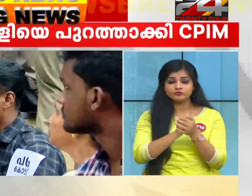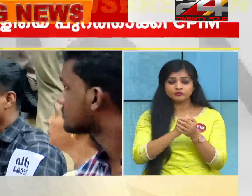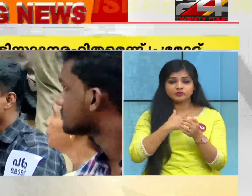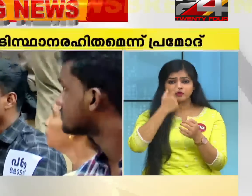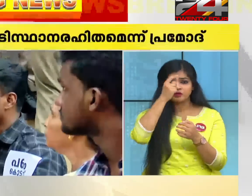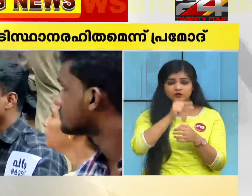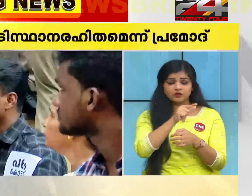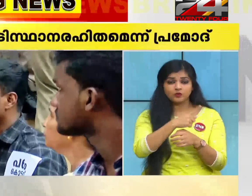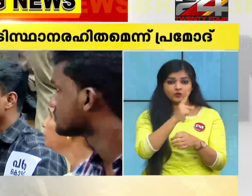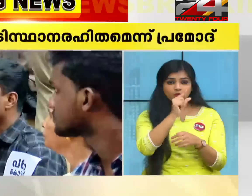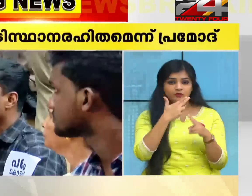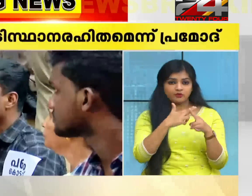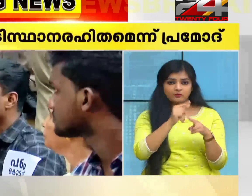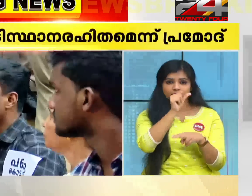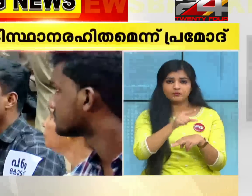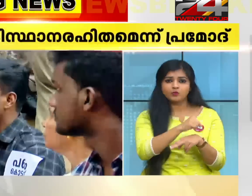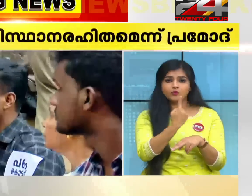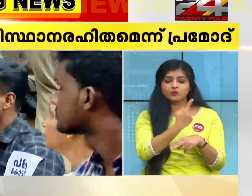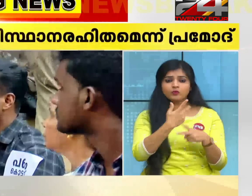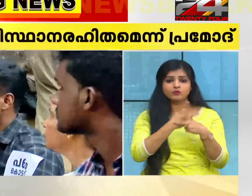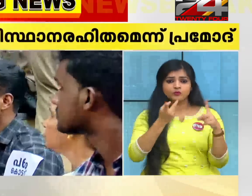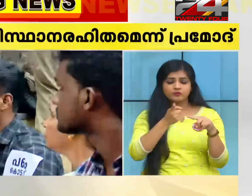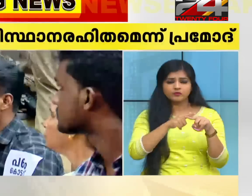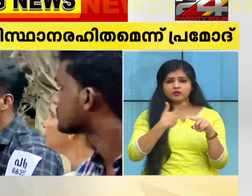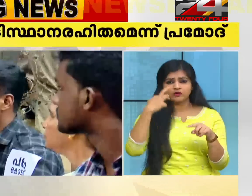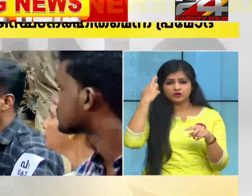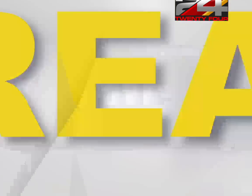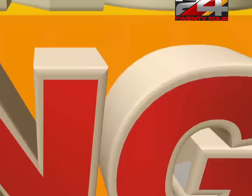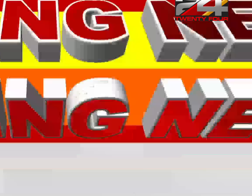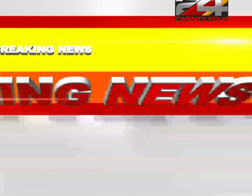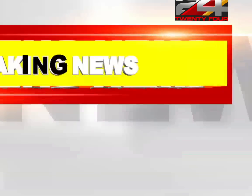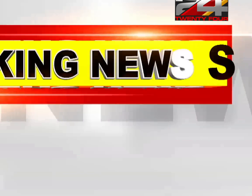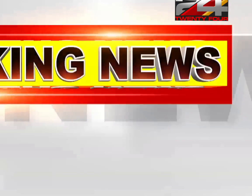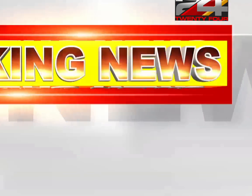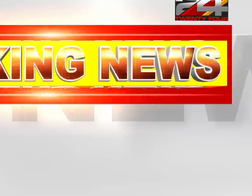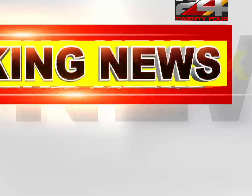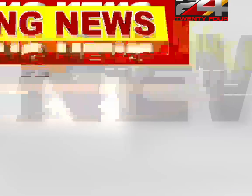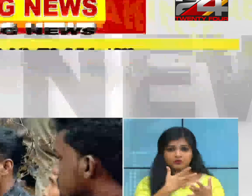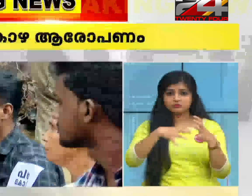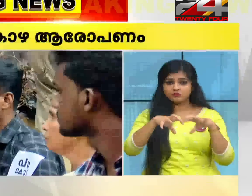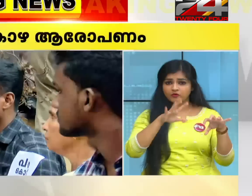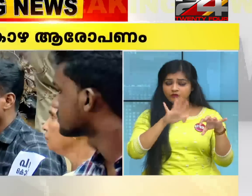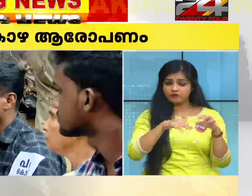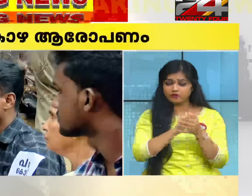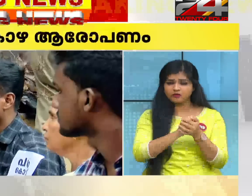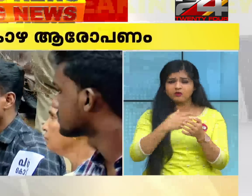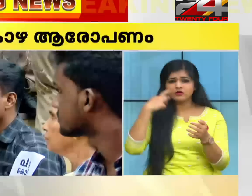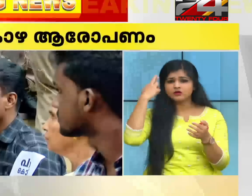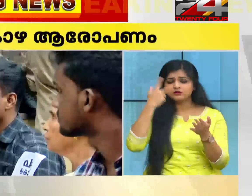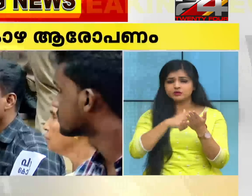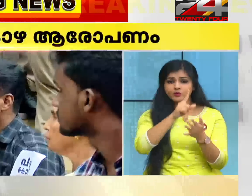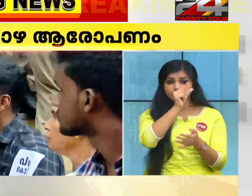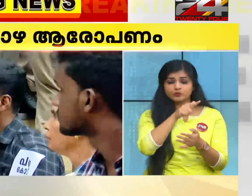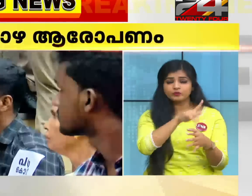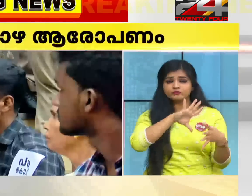പിന്നിൽ എന്തെങ്കിലും ഒരു കാരണം ഉണ്ടാവില്ലേ? അതായത് ഞാൻ ചോദിക്കുന്നത്, ഈ വിഭാഗീയത പാർട്ടിക്കുള്ളിലെ വിഭാഗീയതയാണോ, അല്ലെങ്കിൽ ആ രീതിയിലുള്ള എന്തെങ്കിലും ഒരു കാരണമില്ലാതെ താങ്കളുടെ പേര് അങ്ങനെ ഈ ഒരു